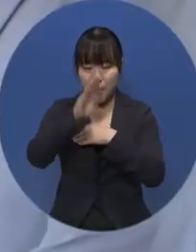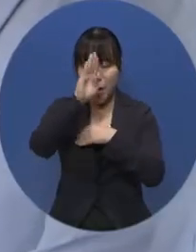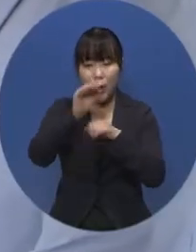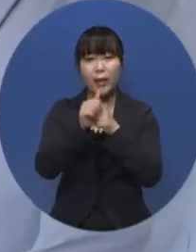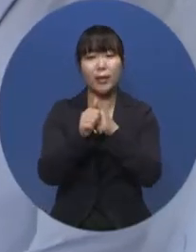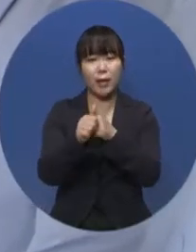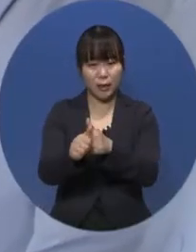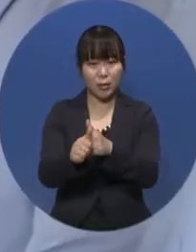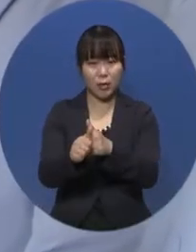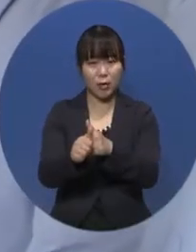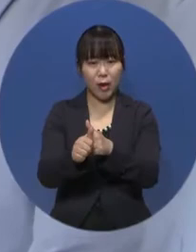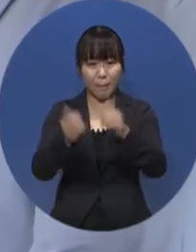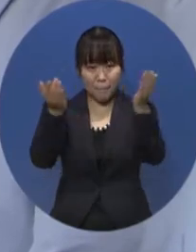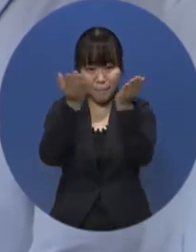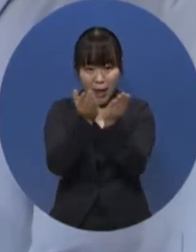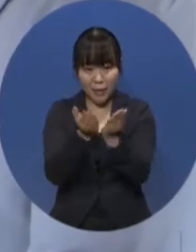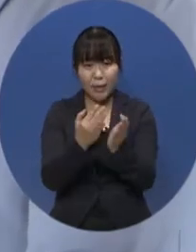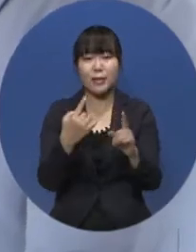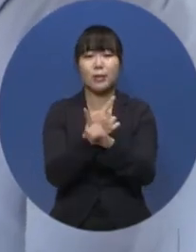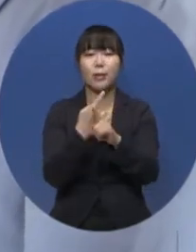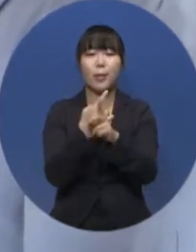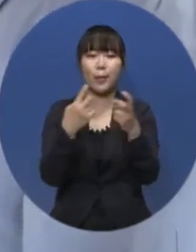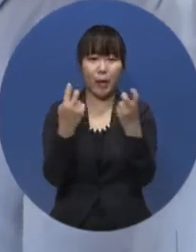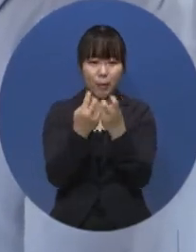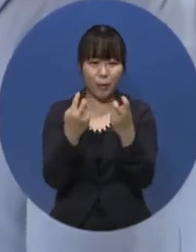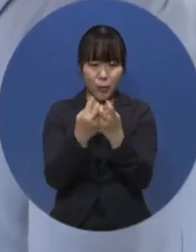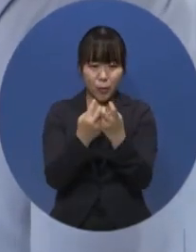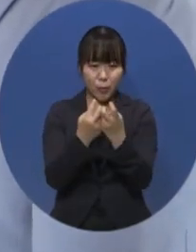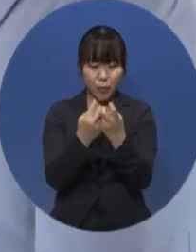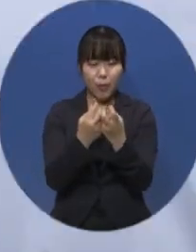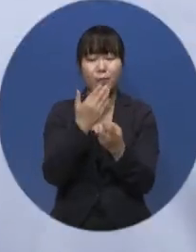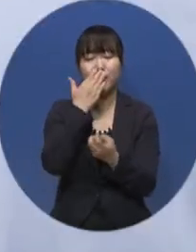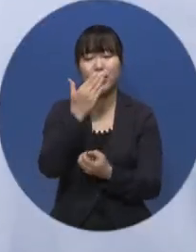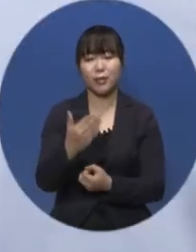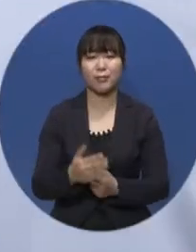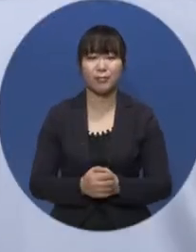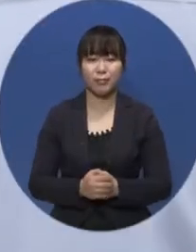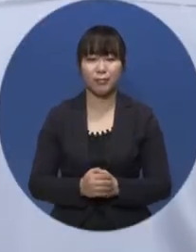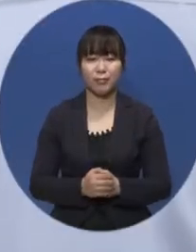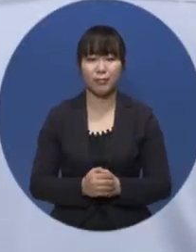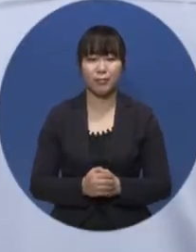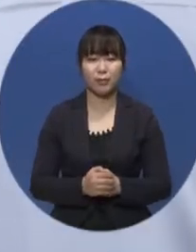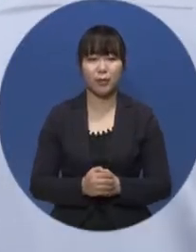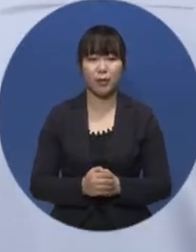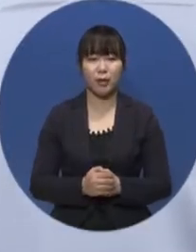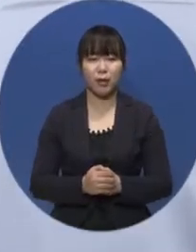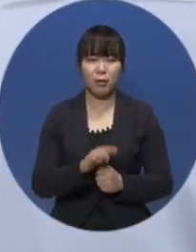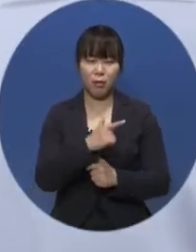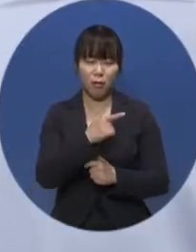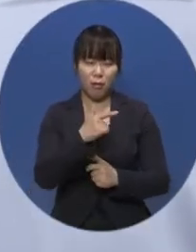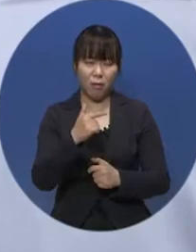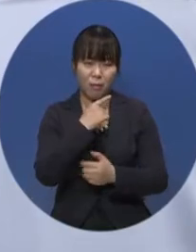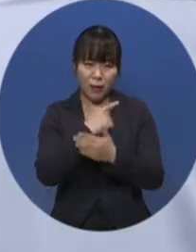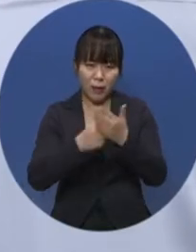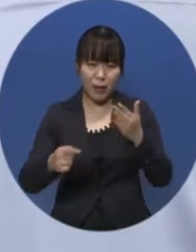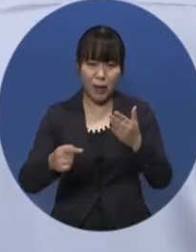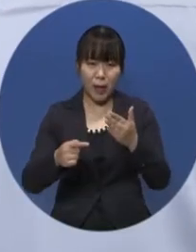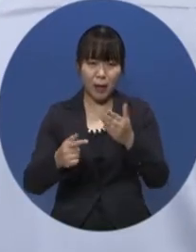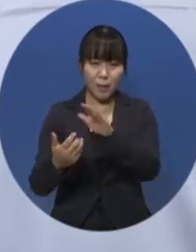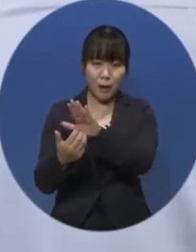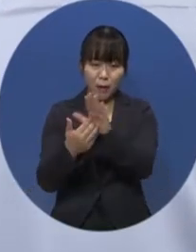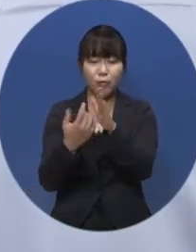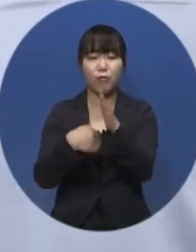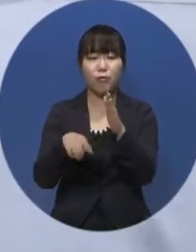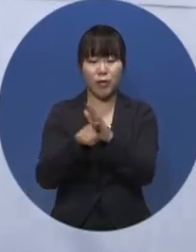따라 알맞은 치료법으로 치료를 진행할 수 있어 대형 재난 대비에 큰